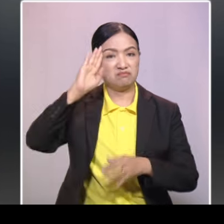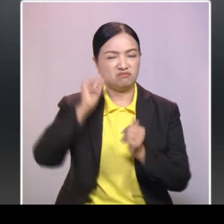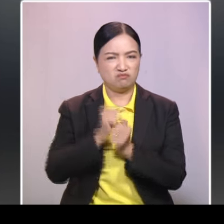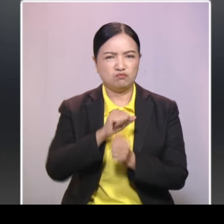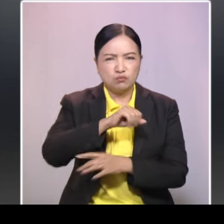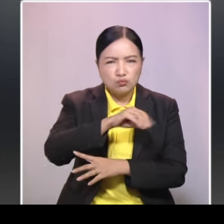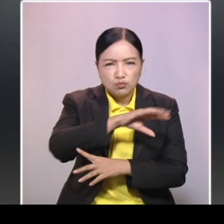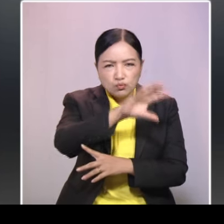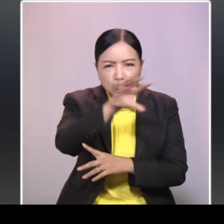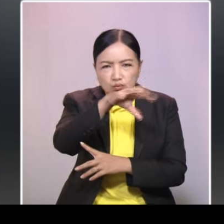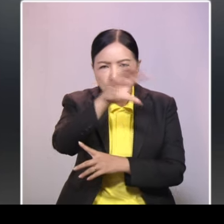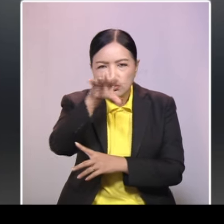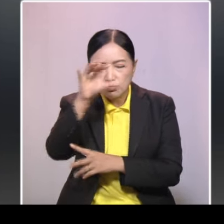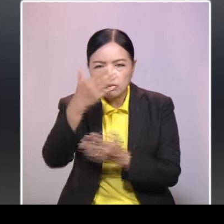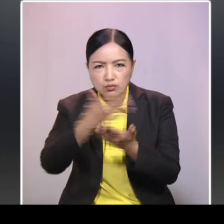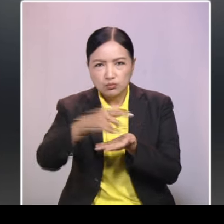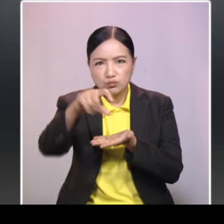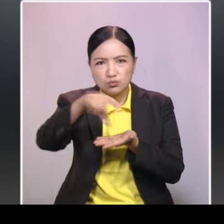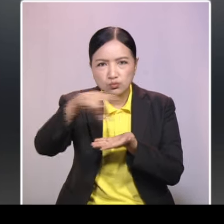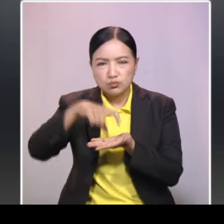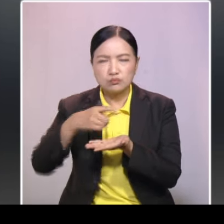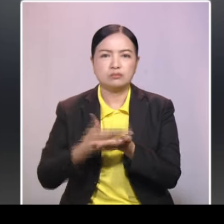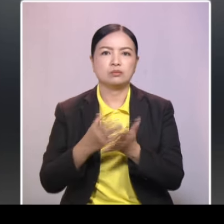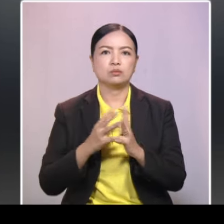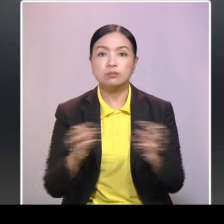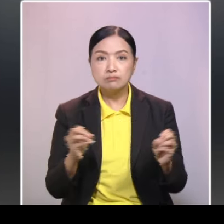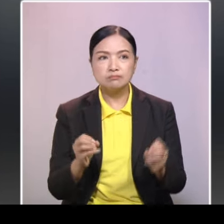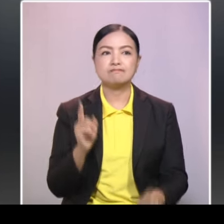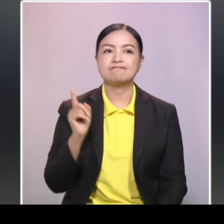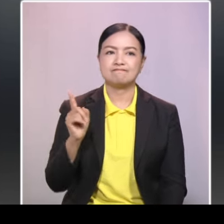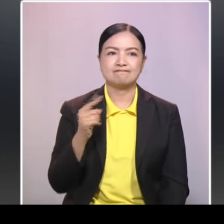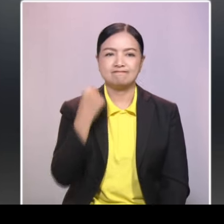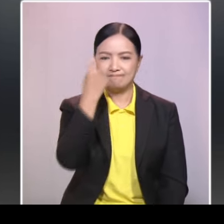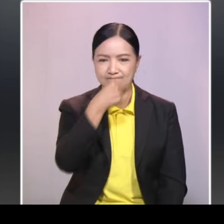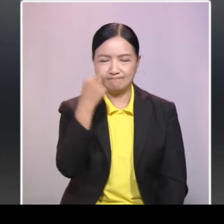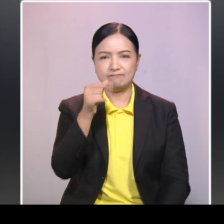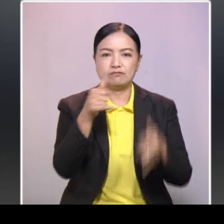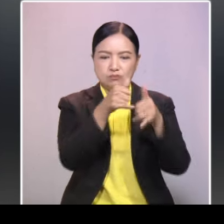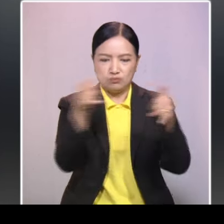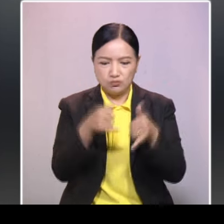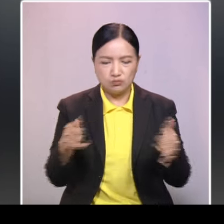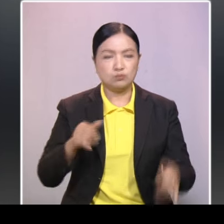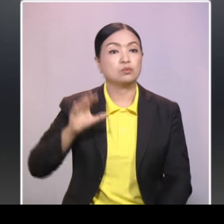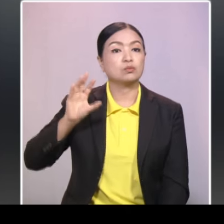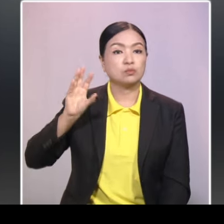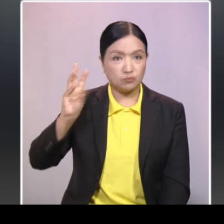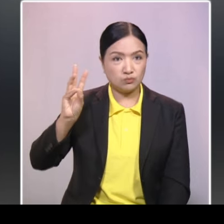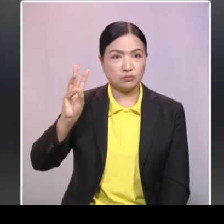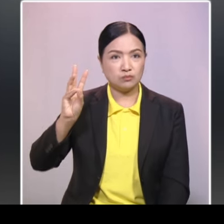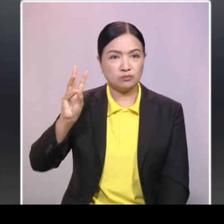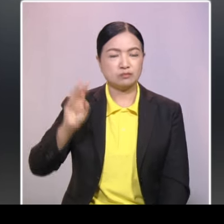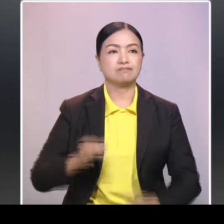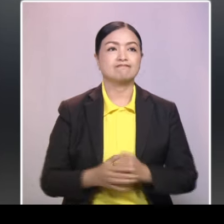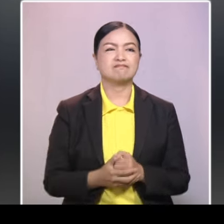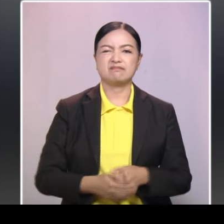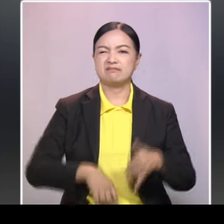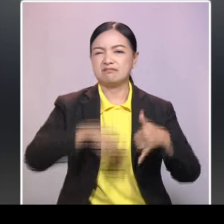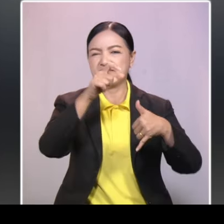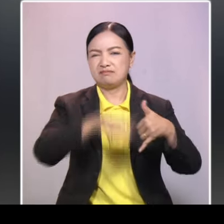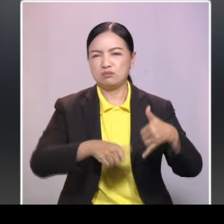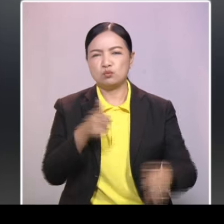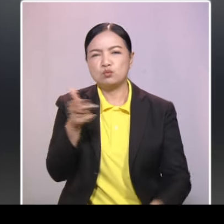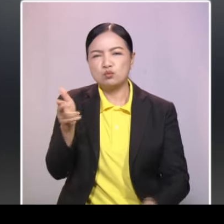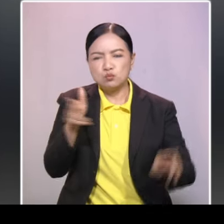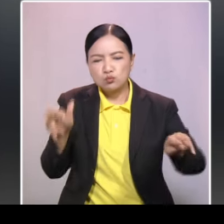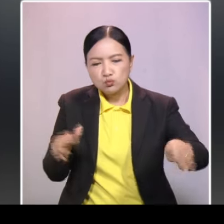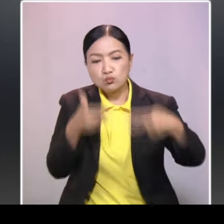ตำรวจสบสวกลางครัรอว่า CIBได้รูปรวมชมหน้า 6 มดชาชีพแต่งกายเรีนแบบตำรวจมีพฤติกรมวดี